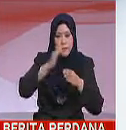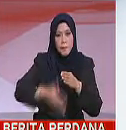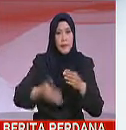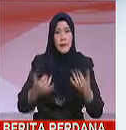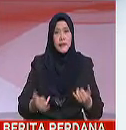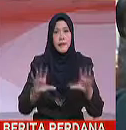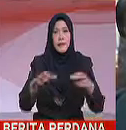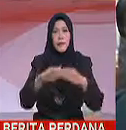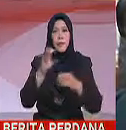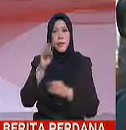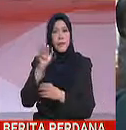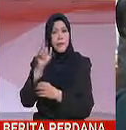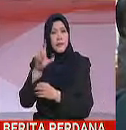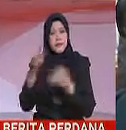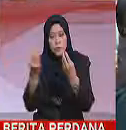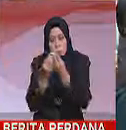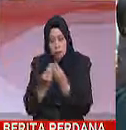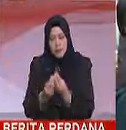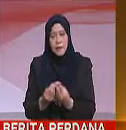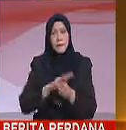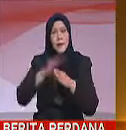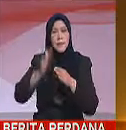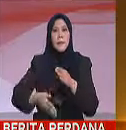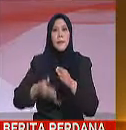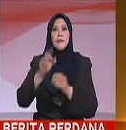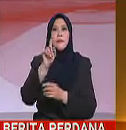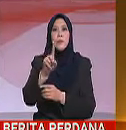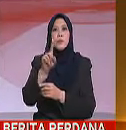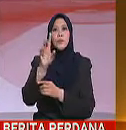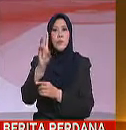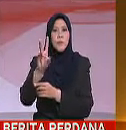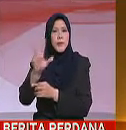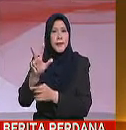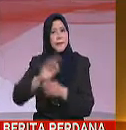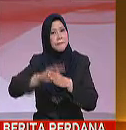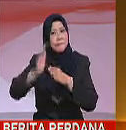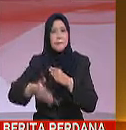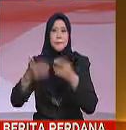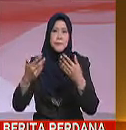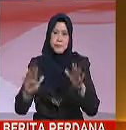iaitu kluster Omadal, menjadikan jumlah kluster tamat sebanyak 173.